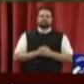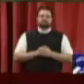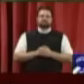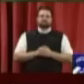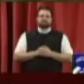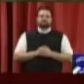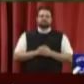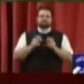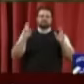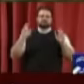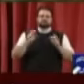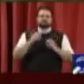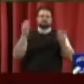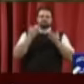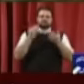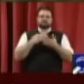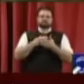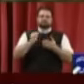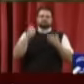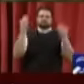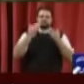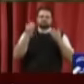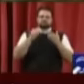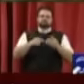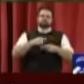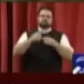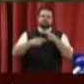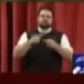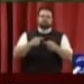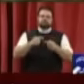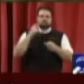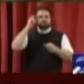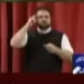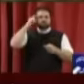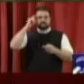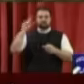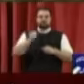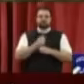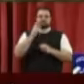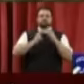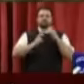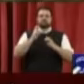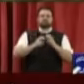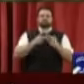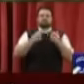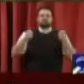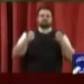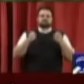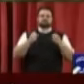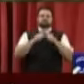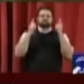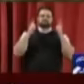citește, numai citind mereu, creierul tău va deveni un laborator nesfârșit de idei și imagini. Asta scrie Eminescu.